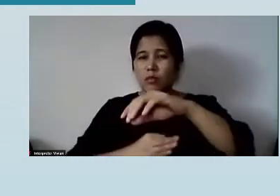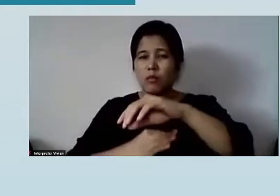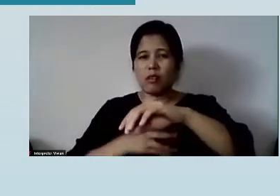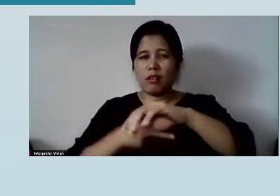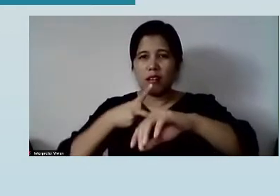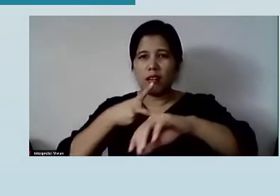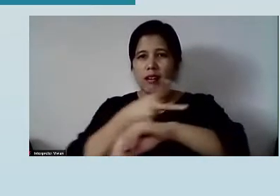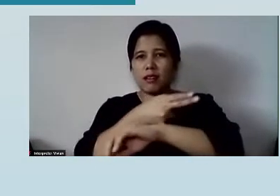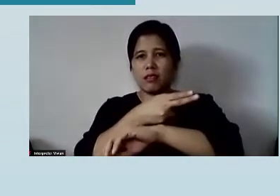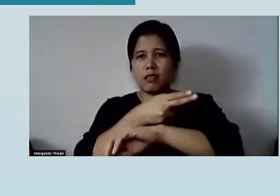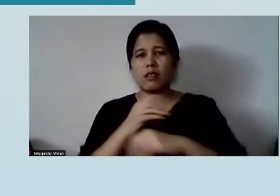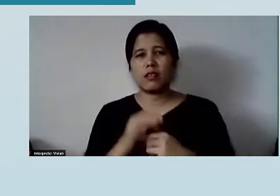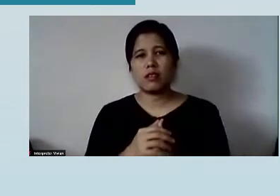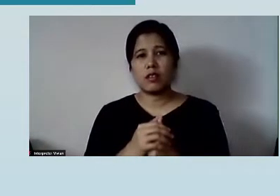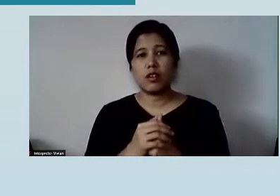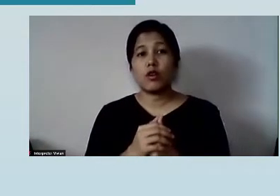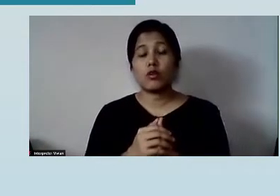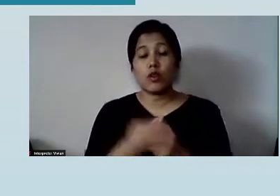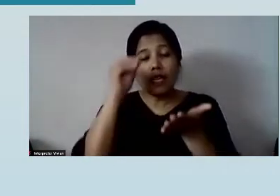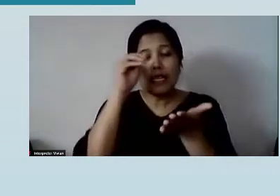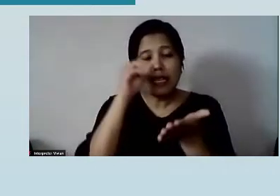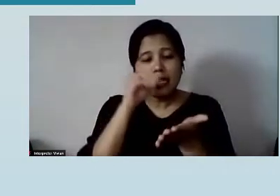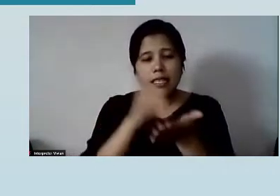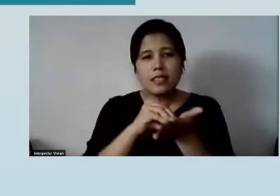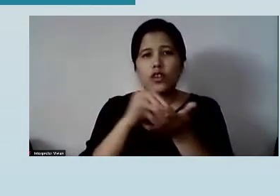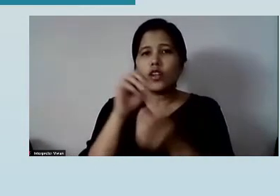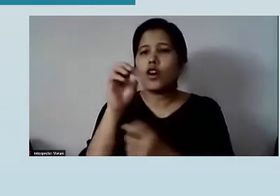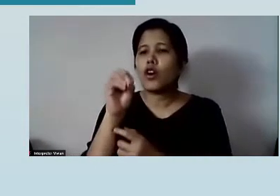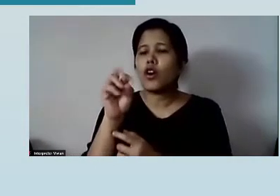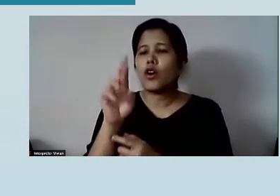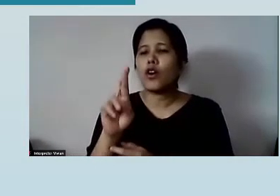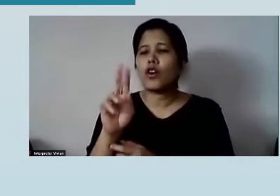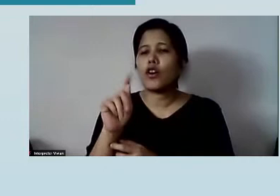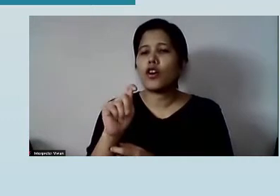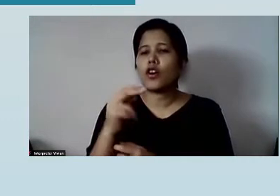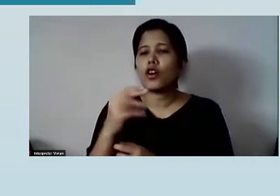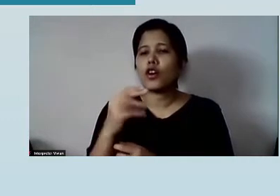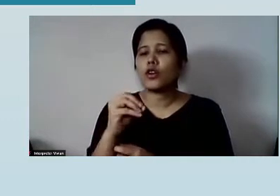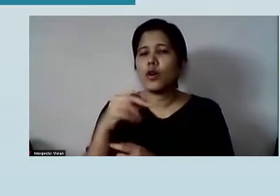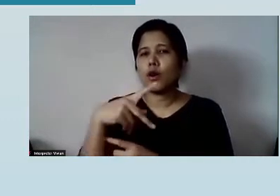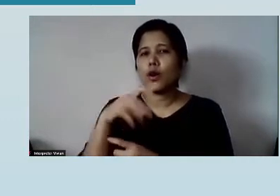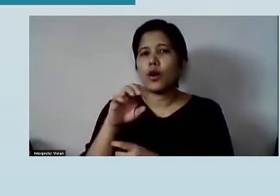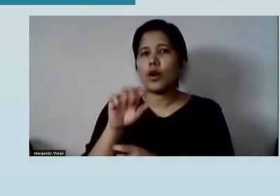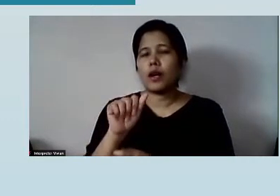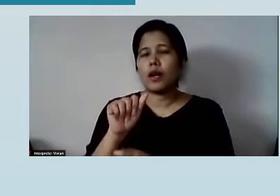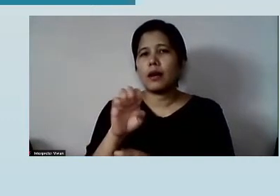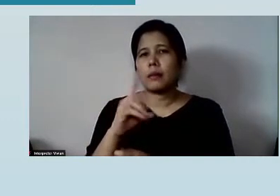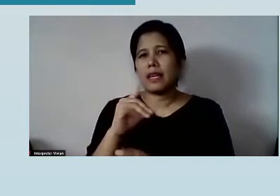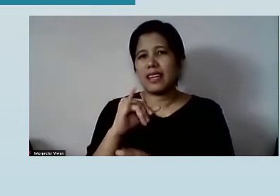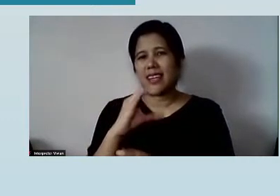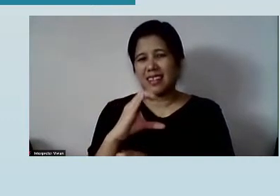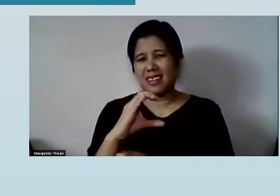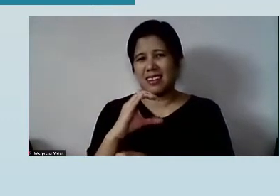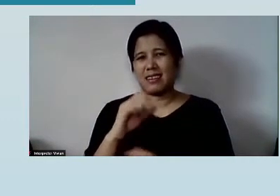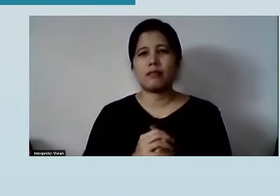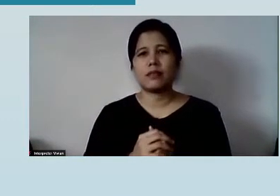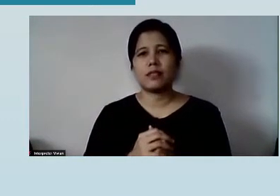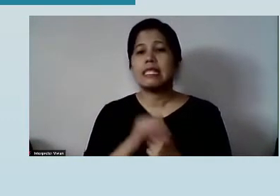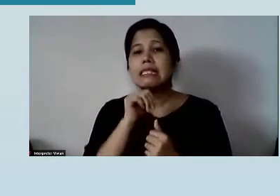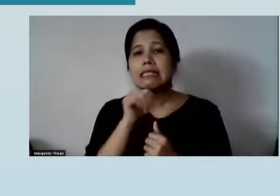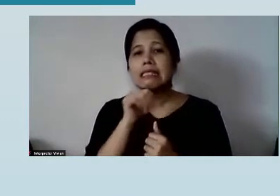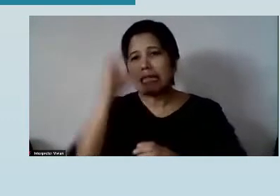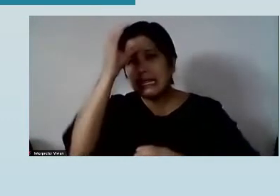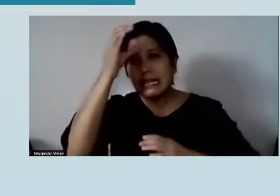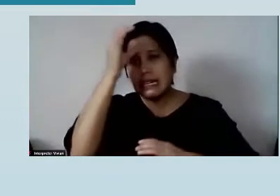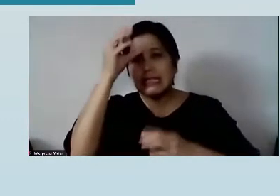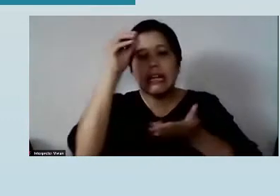dun, orthopedic impairment. No? Hindi pa yung cancer as a disability.